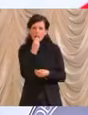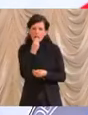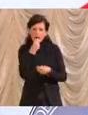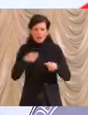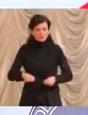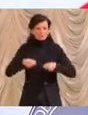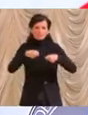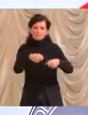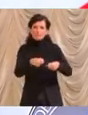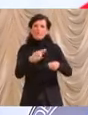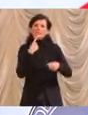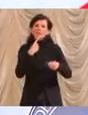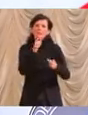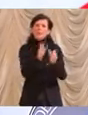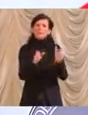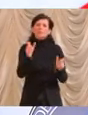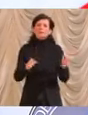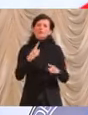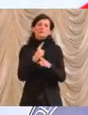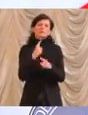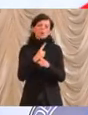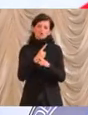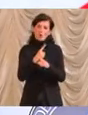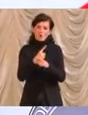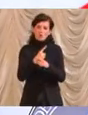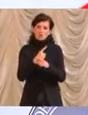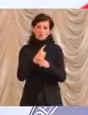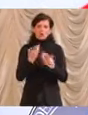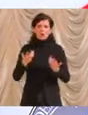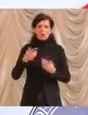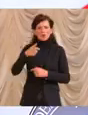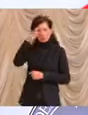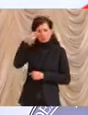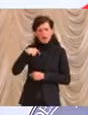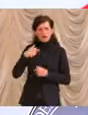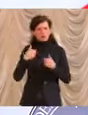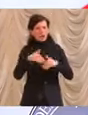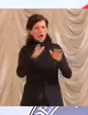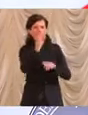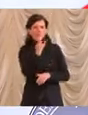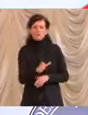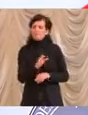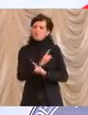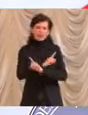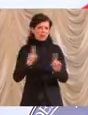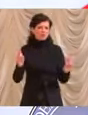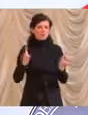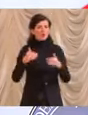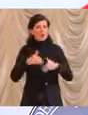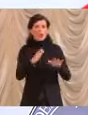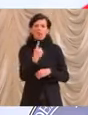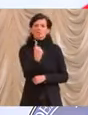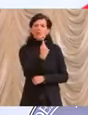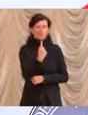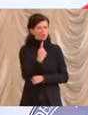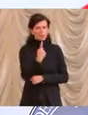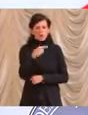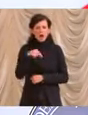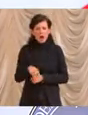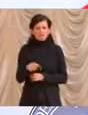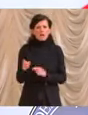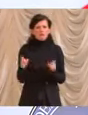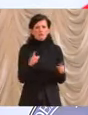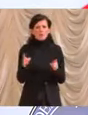alle persone bisognose. Non vogliamo lasciare nessuno solo, abbandonato a se stesso, soprattutto in un momento in